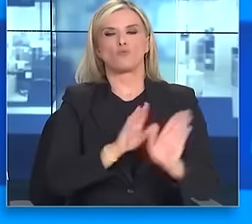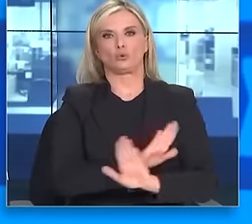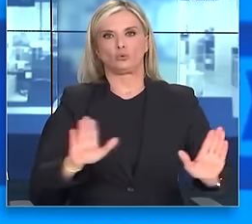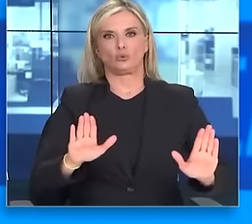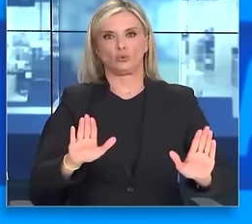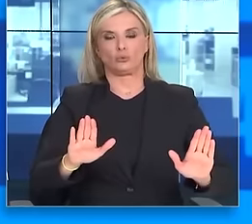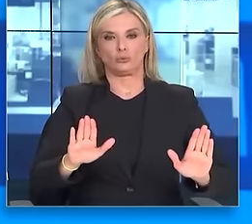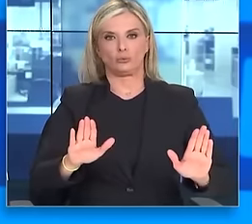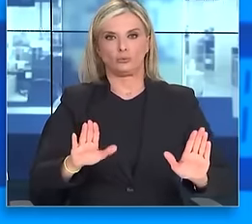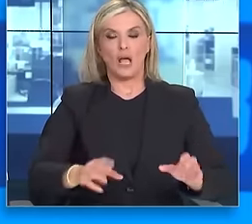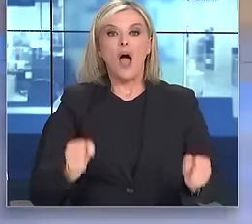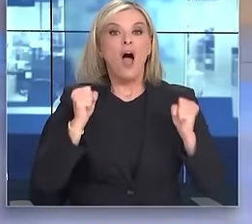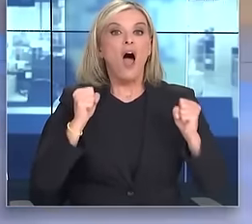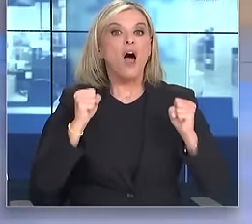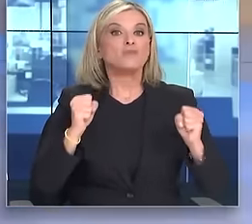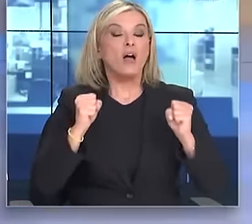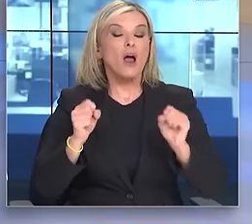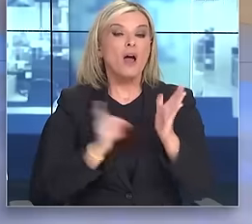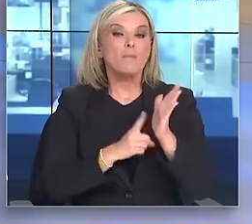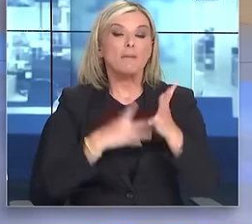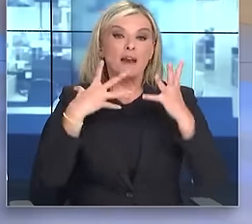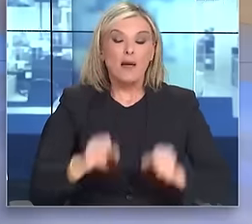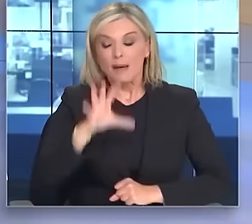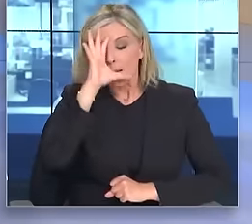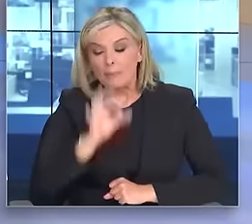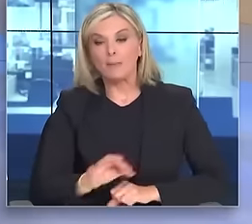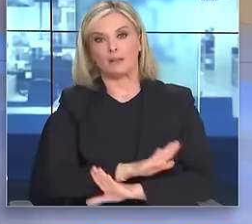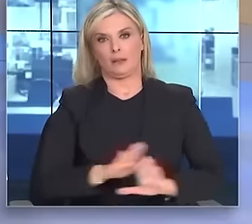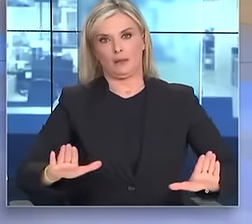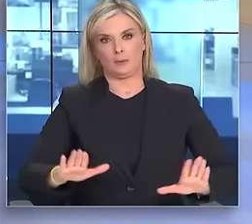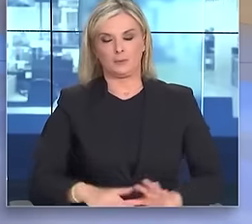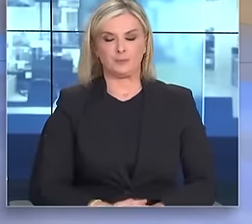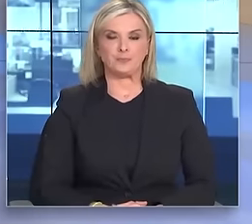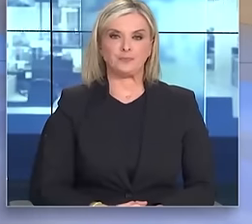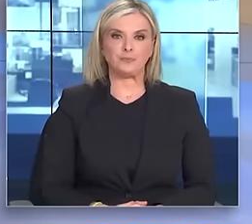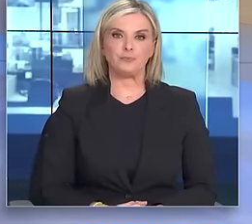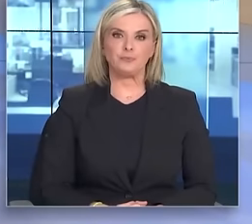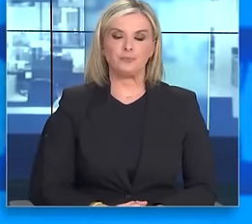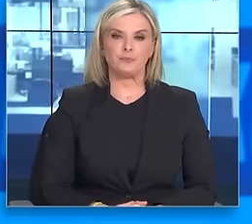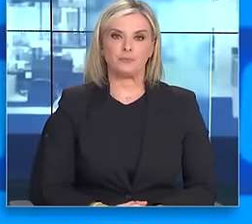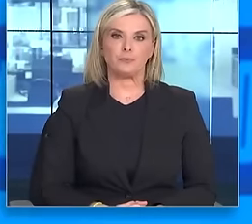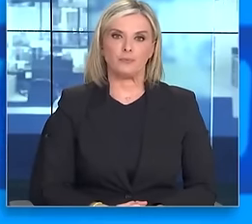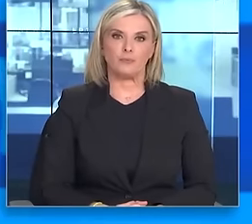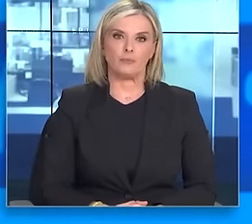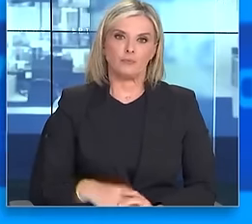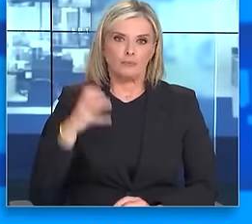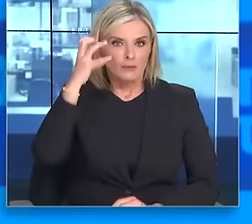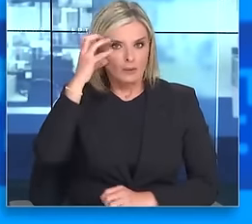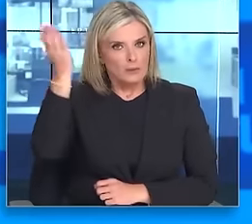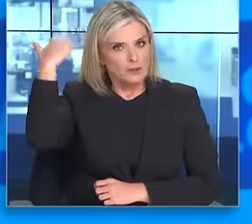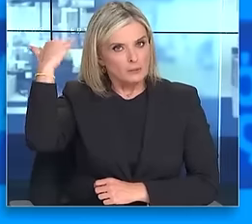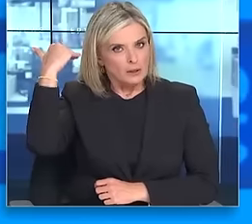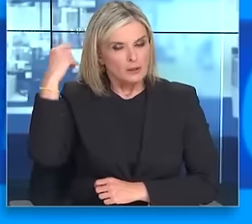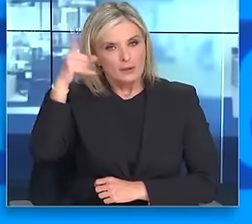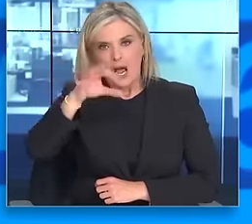και ασφάλειας. Άρα, και ταυτόχρονα βέβαια, δεν μπορώ να μην σχολιάσω το γεγονός ότι μετά την τραγική δολοφονία του Γιώργου Λυγκυρίδη